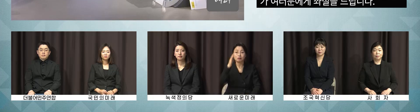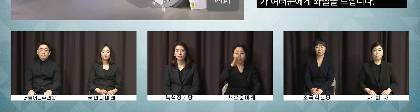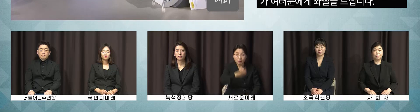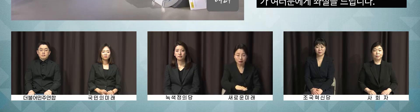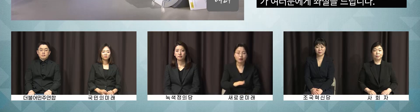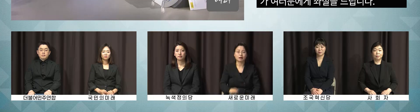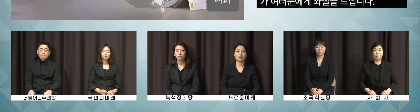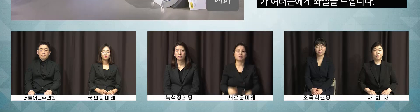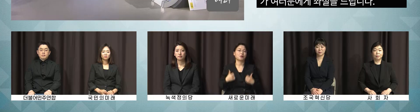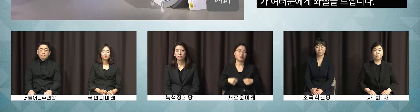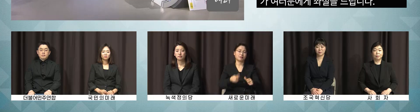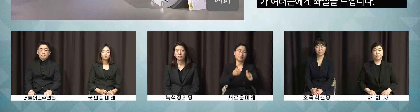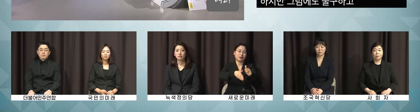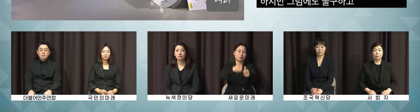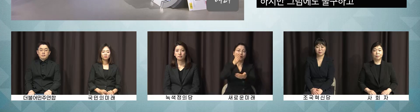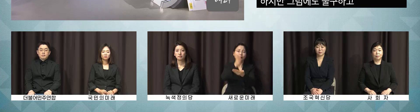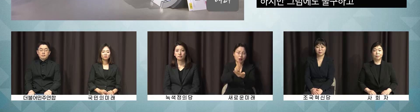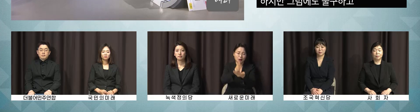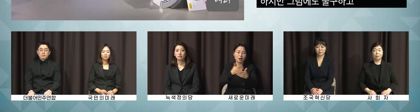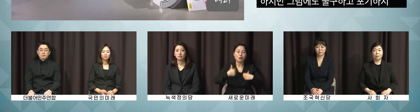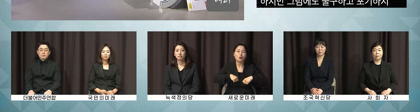그럼에도 불구하고 포기하지 말아주십시오.